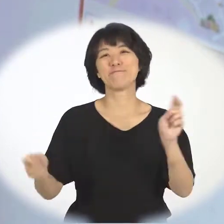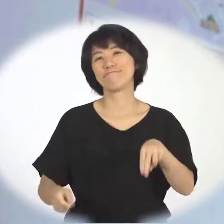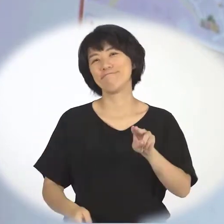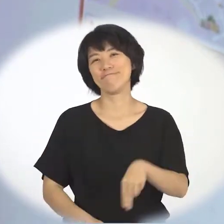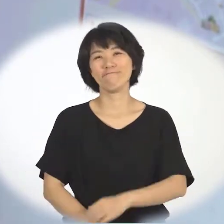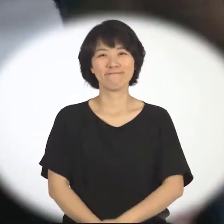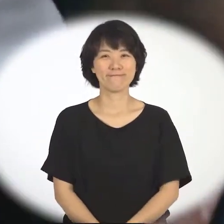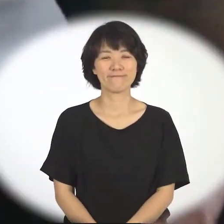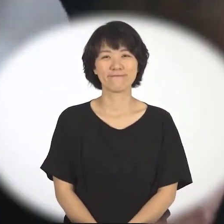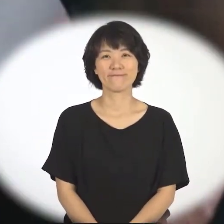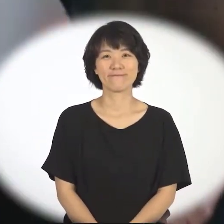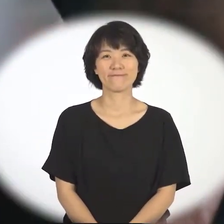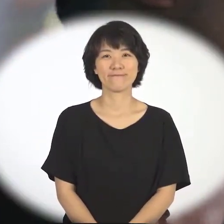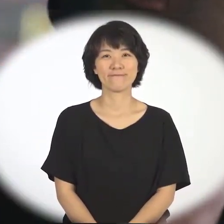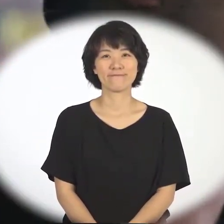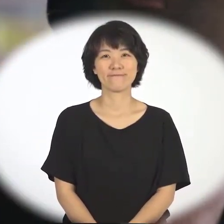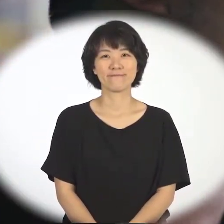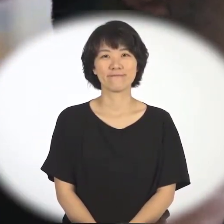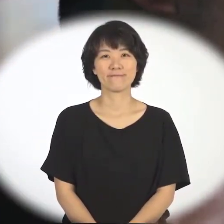在这里工作。